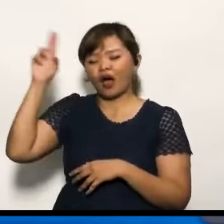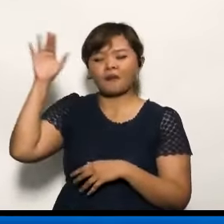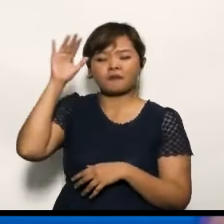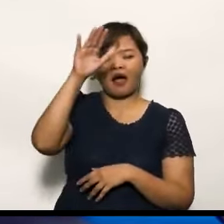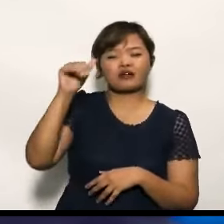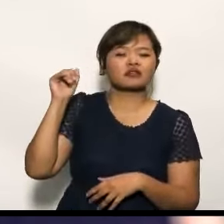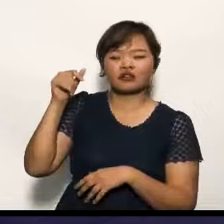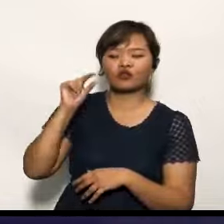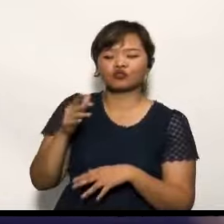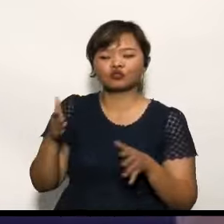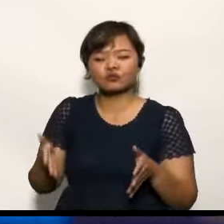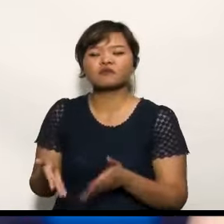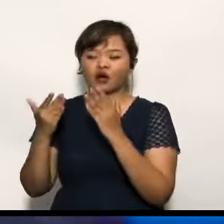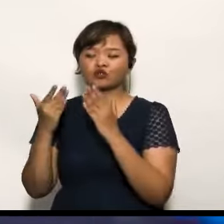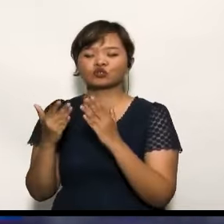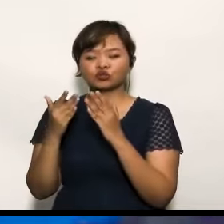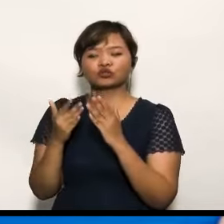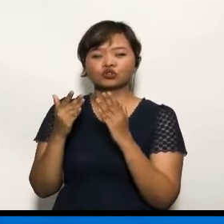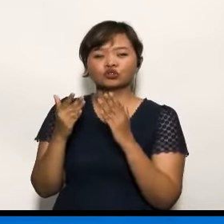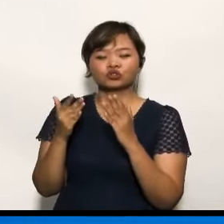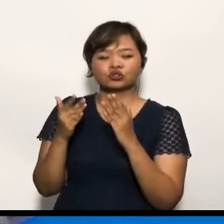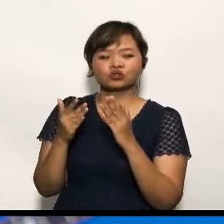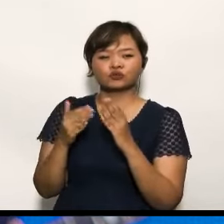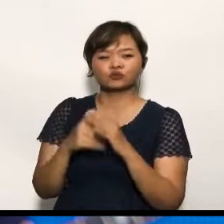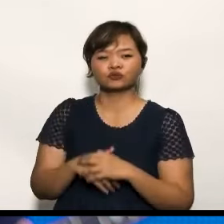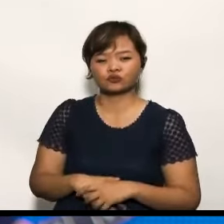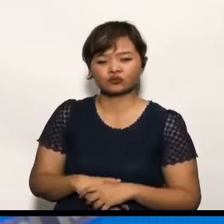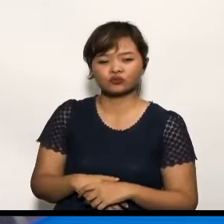out to build, untuk membangun.